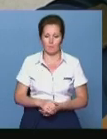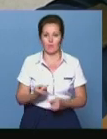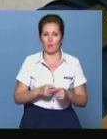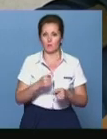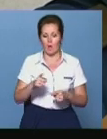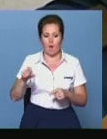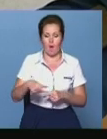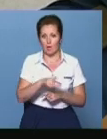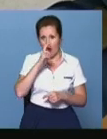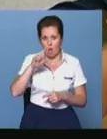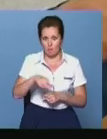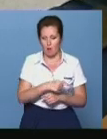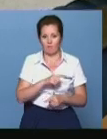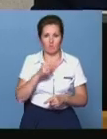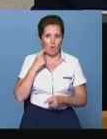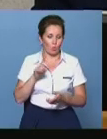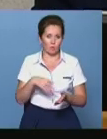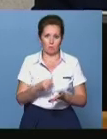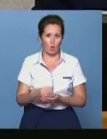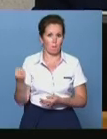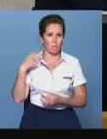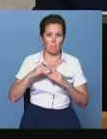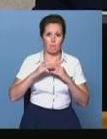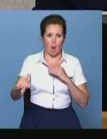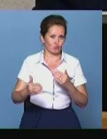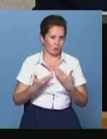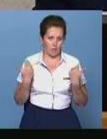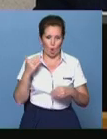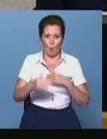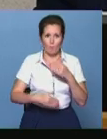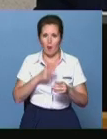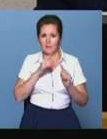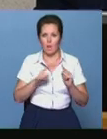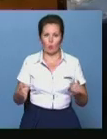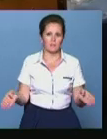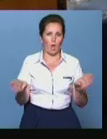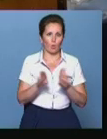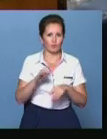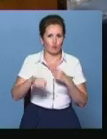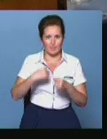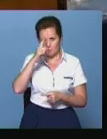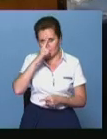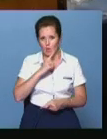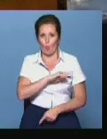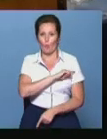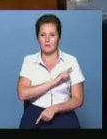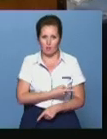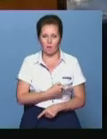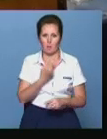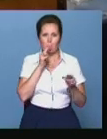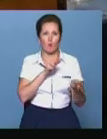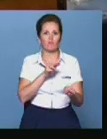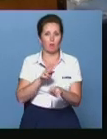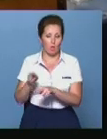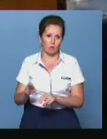Кама, а в городе Сарапуле до сих пор пляжа нет. Купальный сезон в лучшем случае закроется через месяц. Усилить профилактику обращается глава к